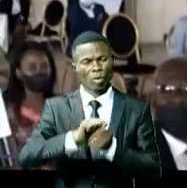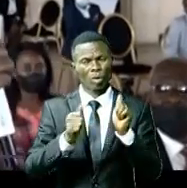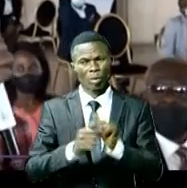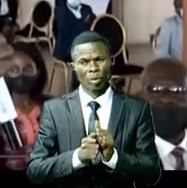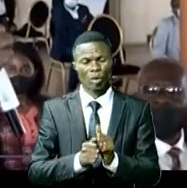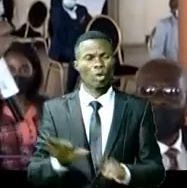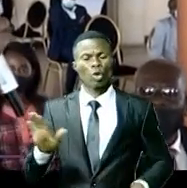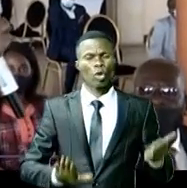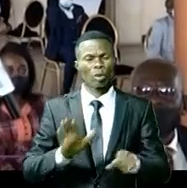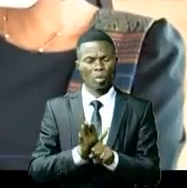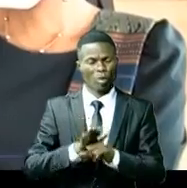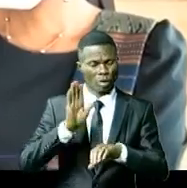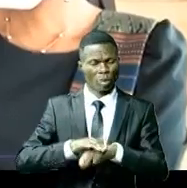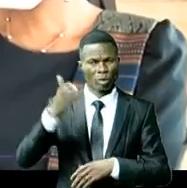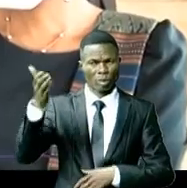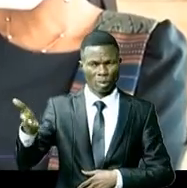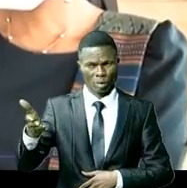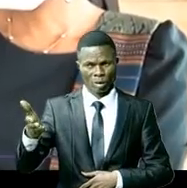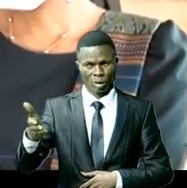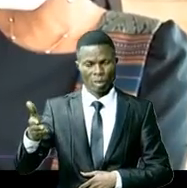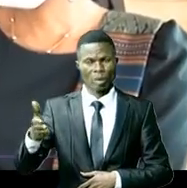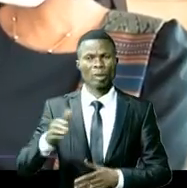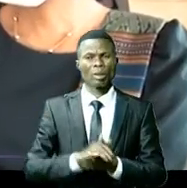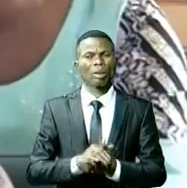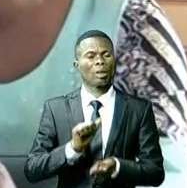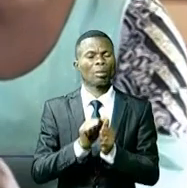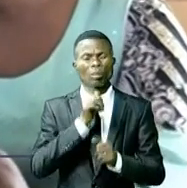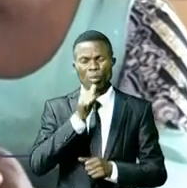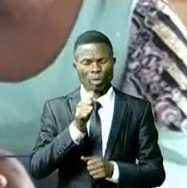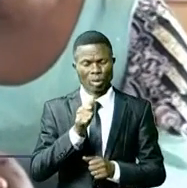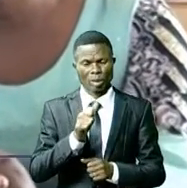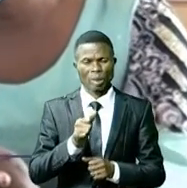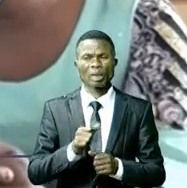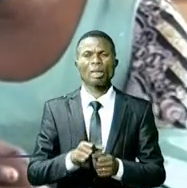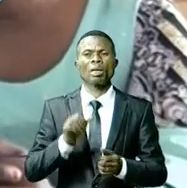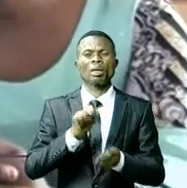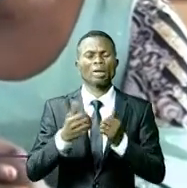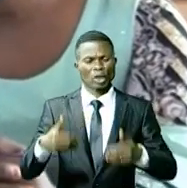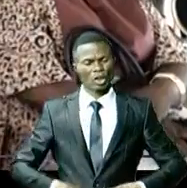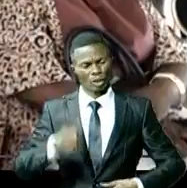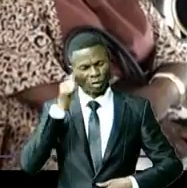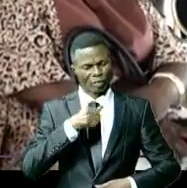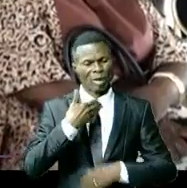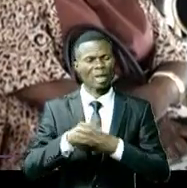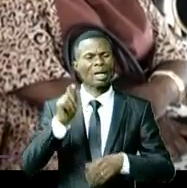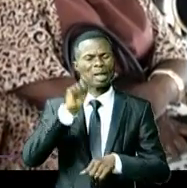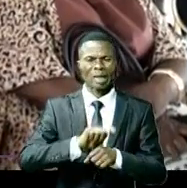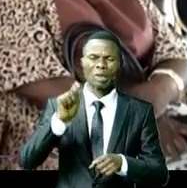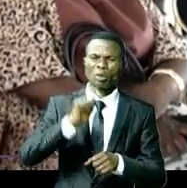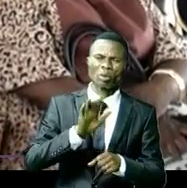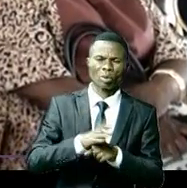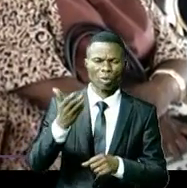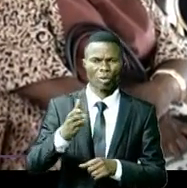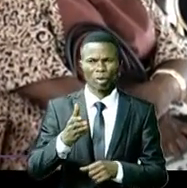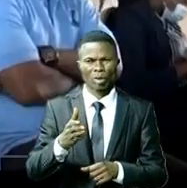la débauche qui y battent leur plein. Ce que l'on ne dit pas beaucoup, c'est que les filles mineures s'y font exploiter sexuellement par ignorance,